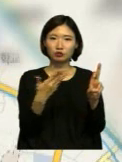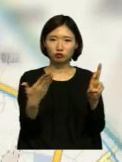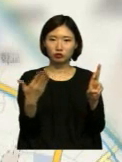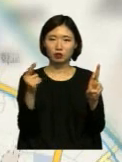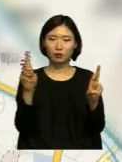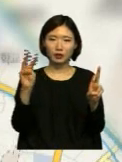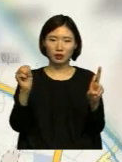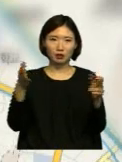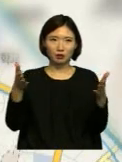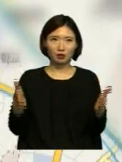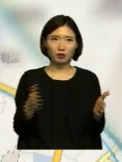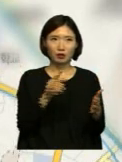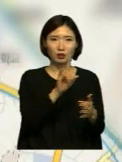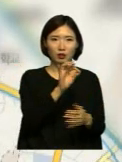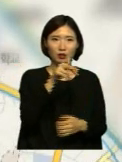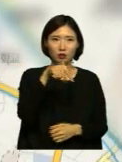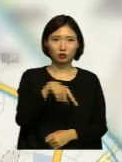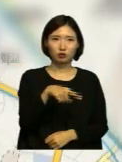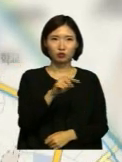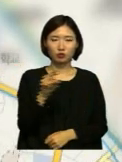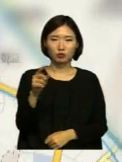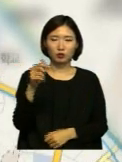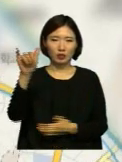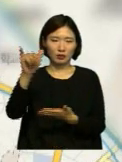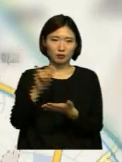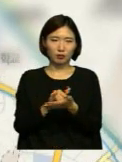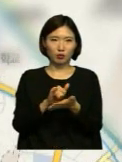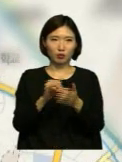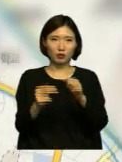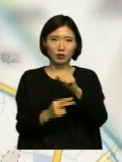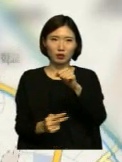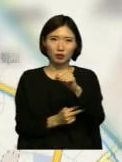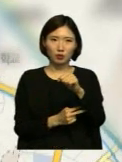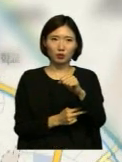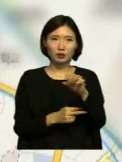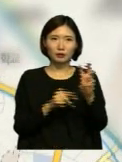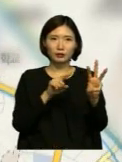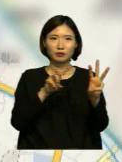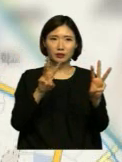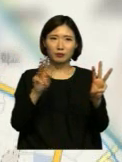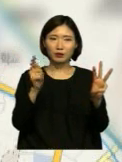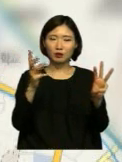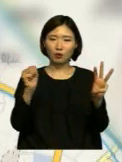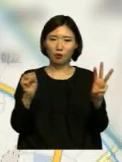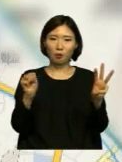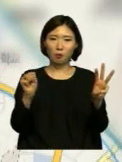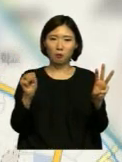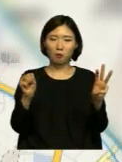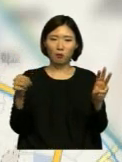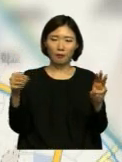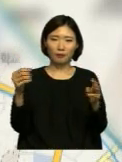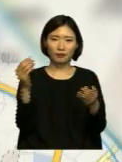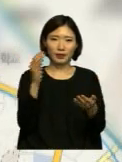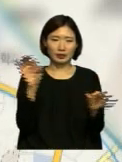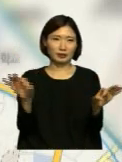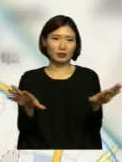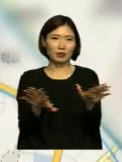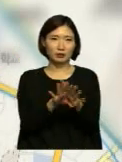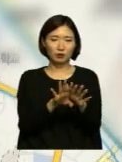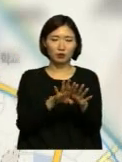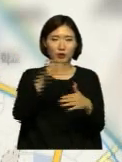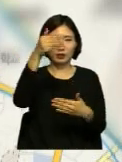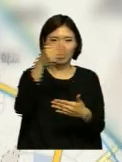지금까지 행주대교와 김포대교 사이 3.3km의 철책이 제거됐고 내년 2월까지 나머지 양 옆